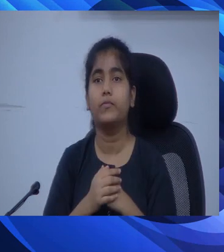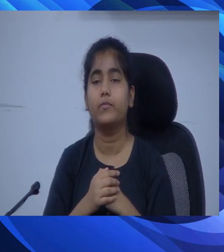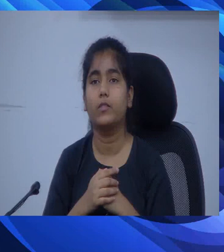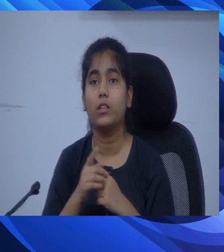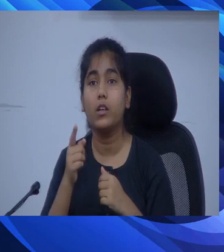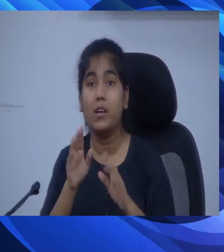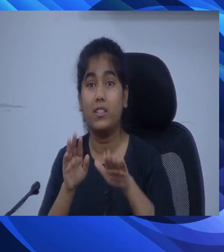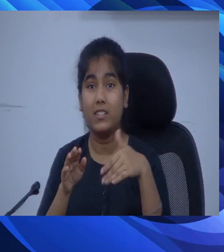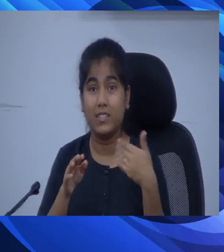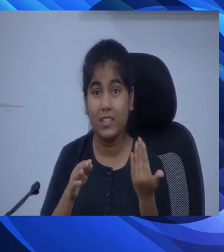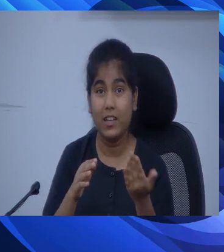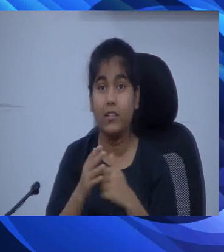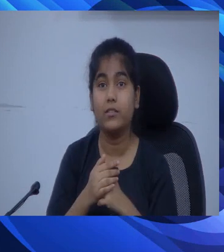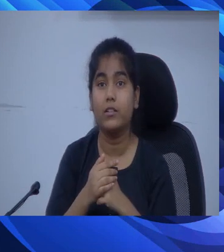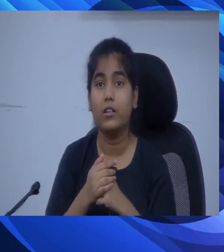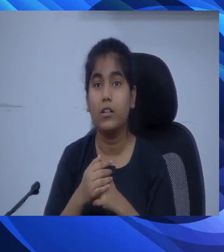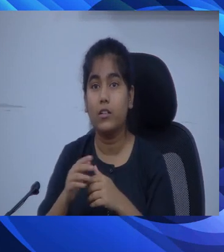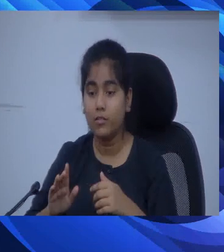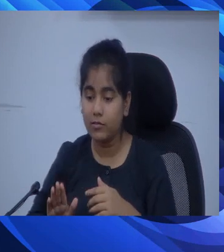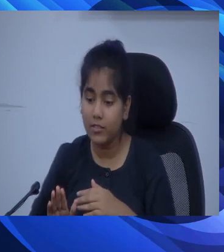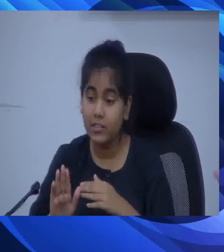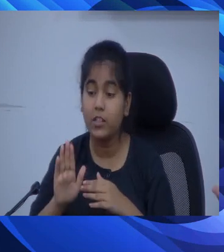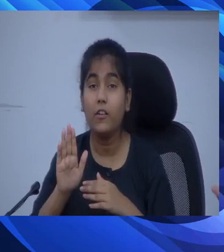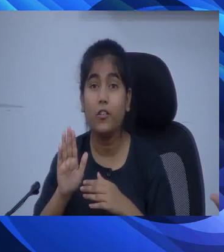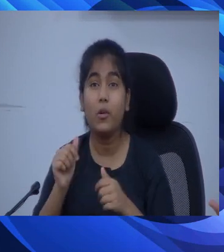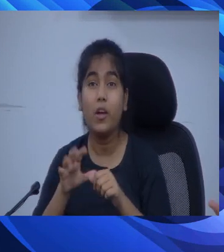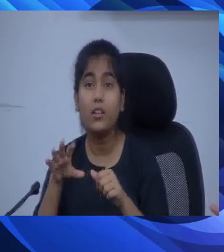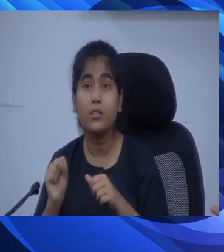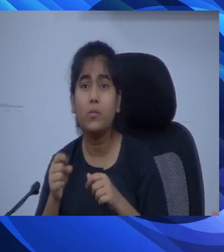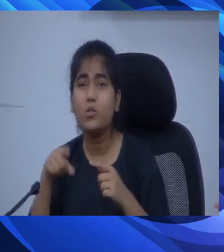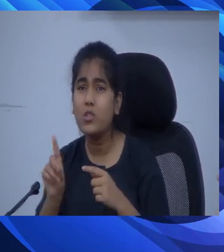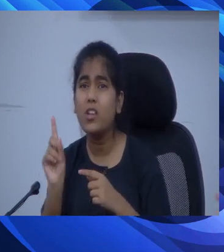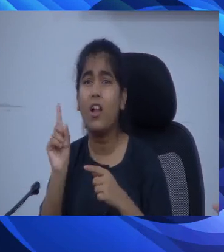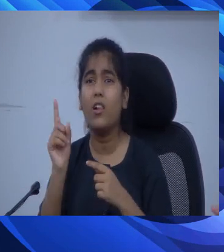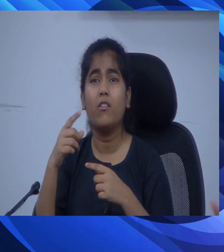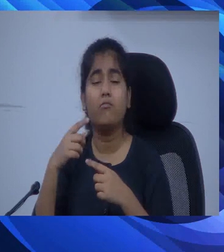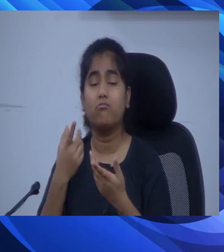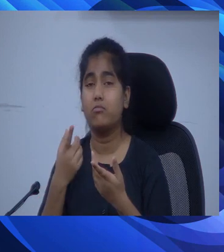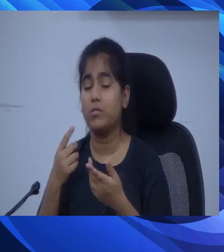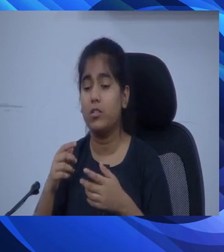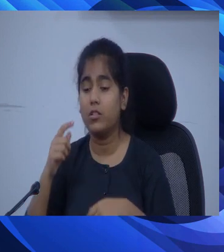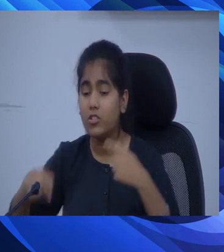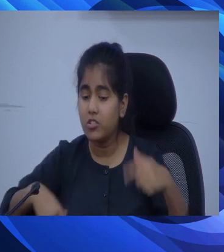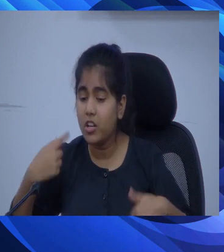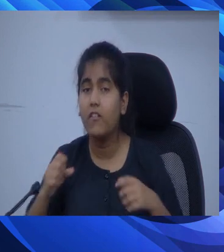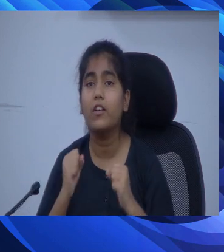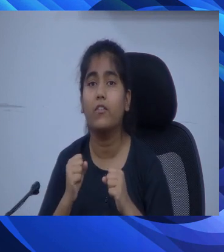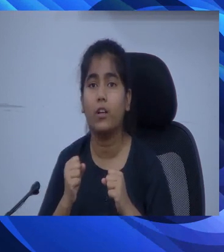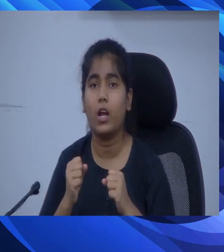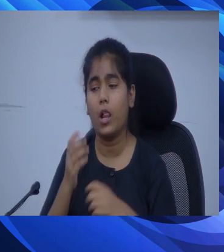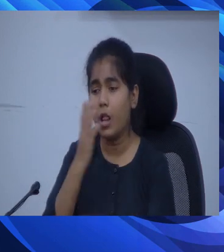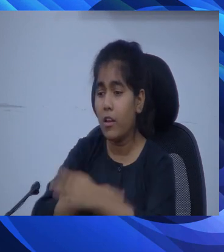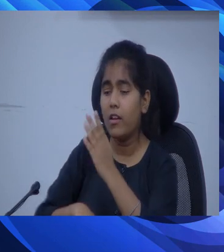चाहिए। और अगर आप रेड साइड में देखें कि वो ऐसा रैंप बना दिया है कि वो इतना इनएक्सेसिबल और इतना स्टीप है कि उसमें अपने आप चढ़ ही नहीं